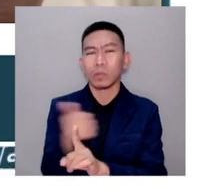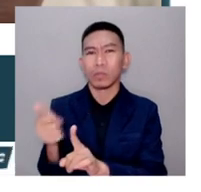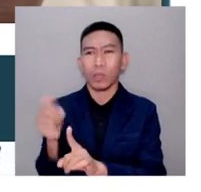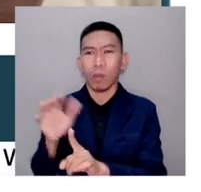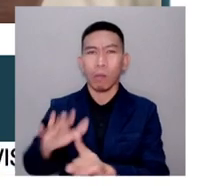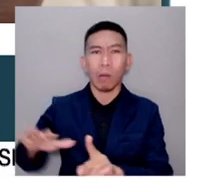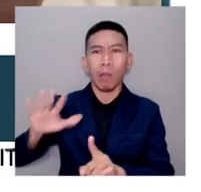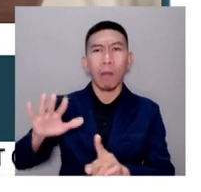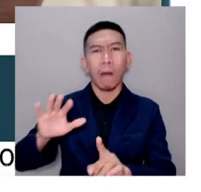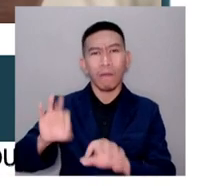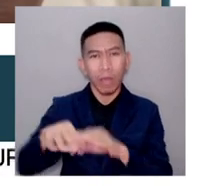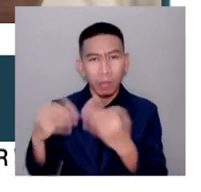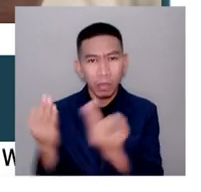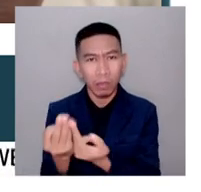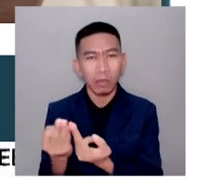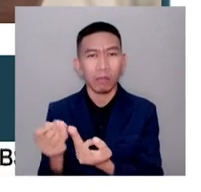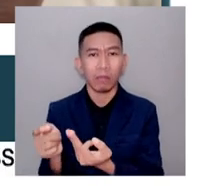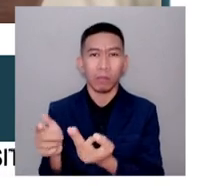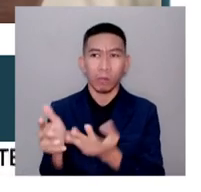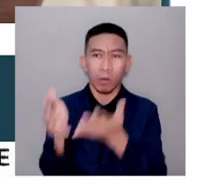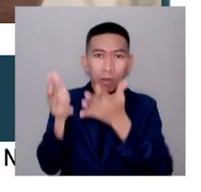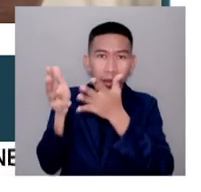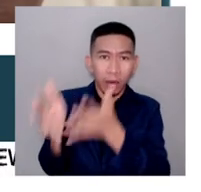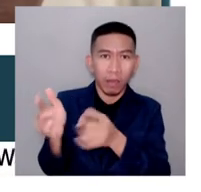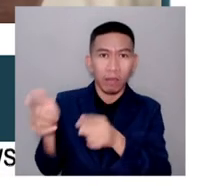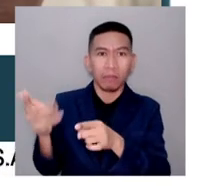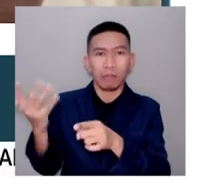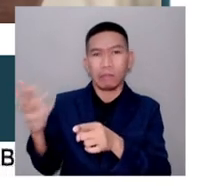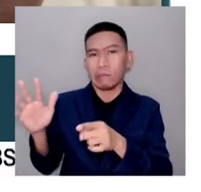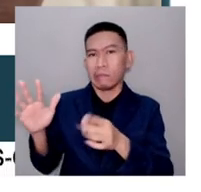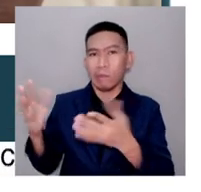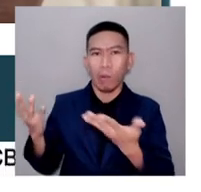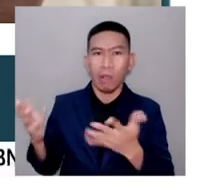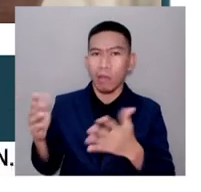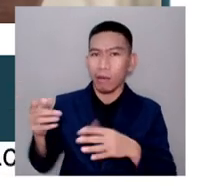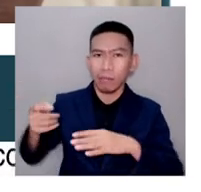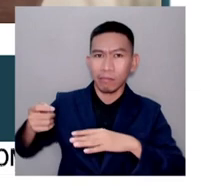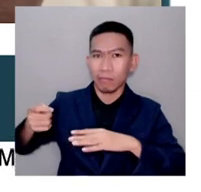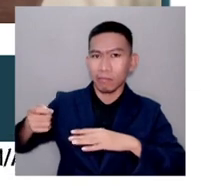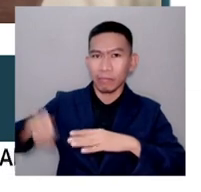rin nabibigyan ng justicia? But Senator,